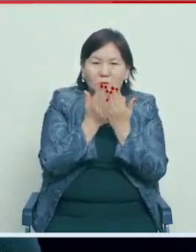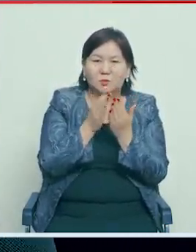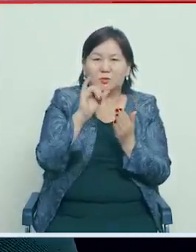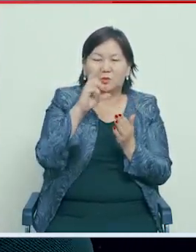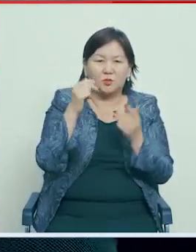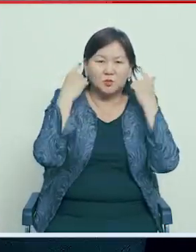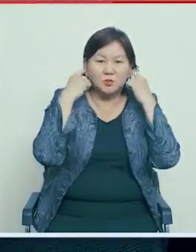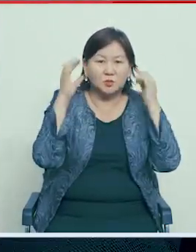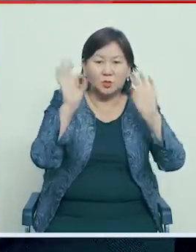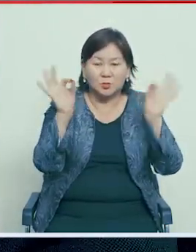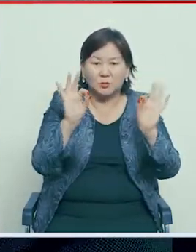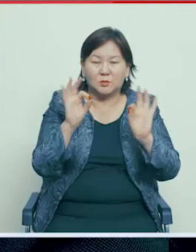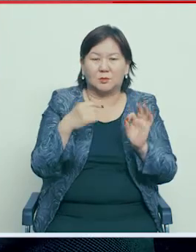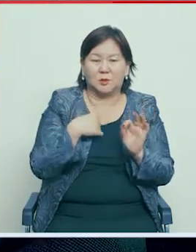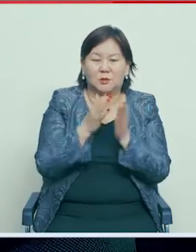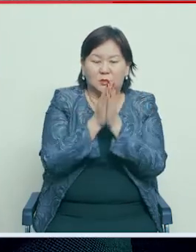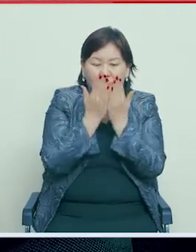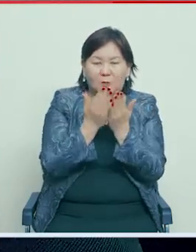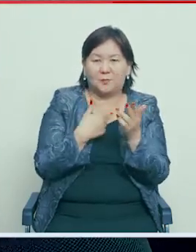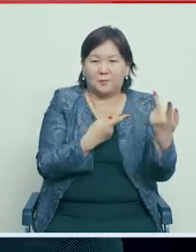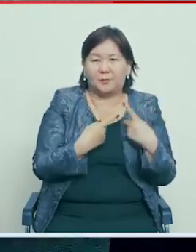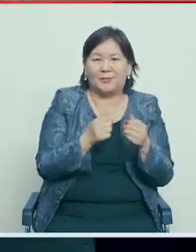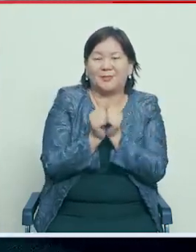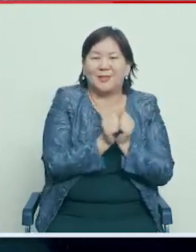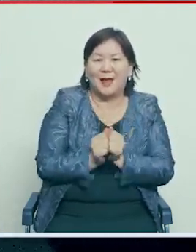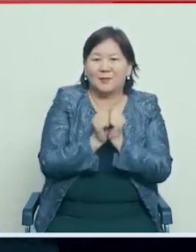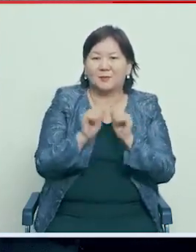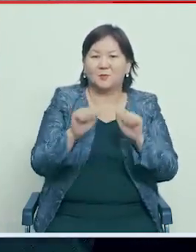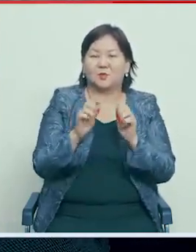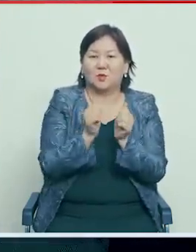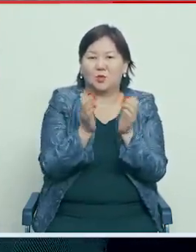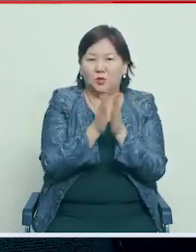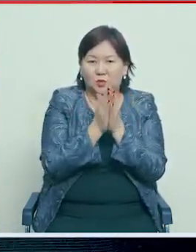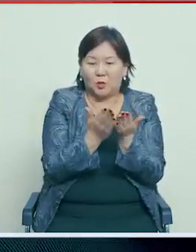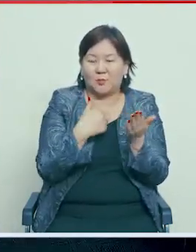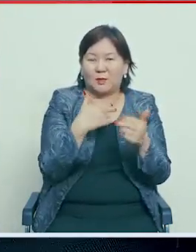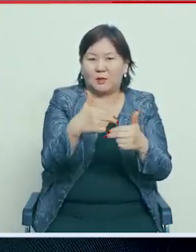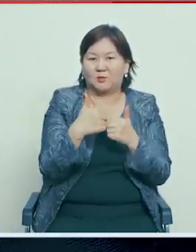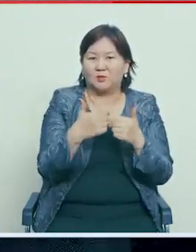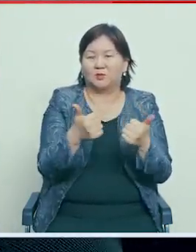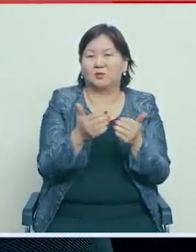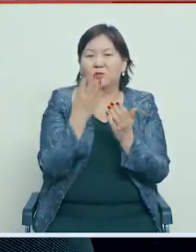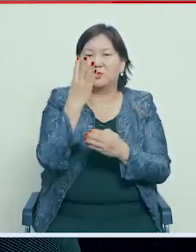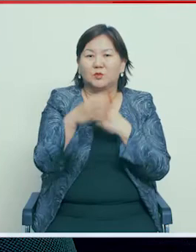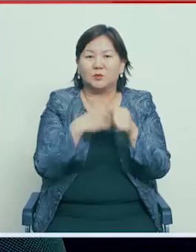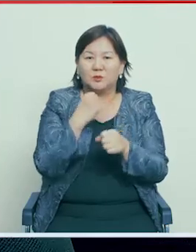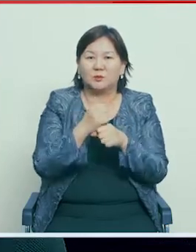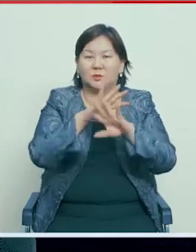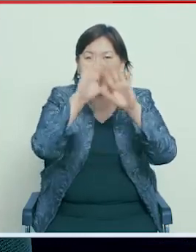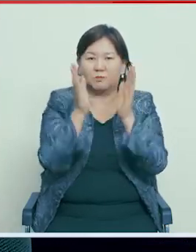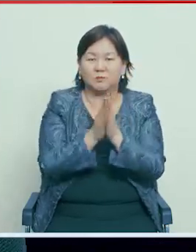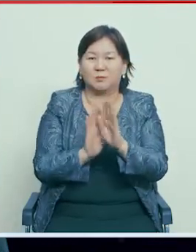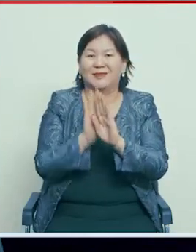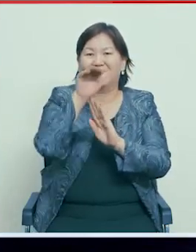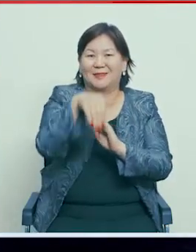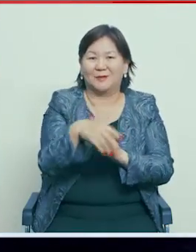ч сонсохгүй учраас зөвхөн ном л надад найз болж исэн. Би ном л надад тусалж исэн. Тэгээ би 4 жилийн хугацаанд энэ бүгдийг даваа.